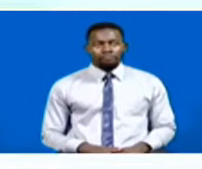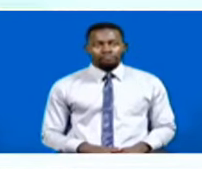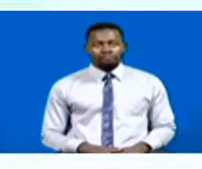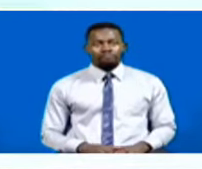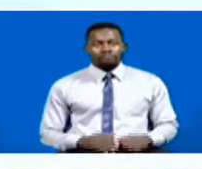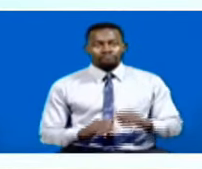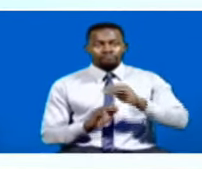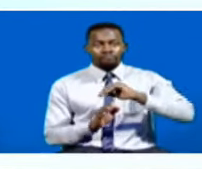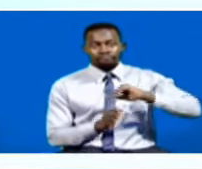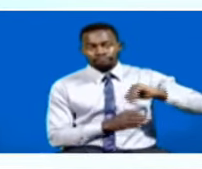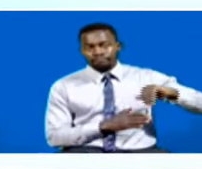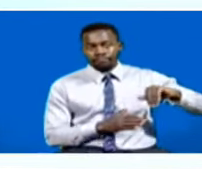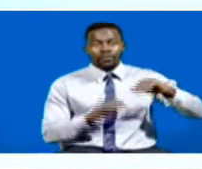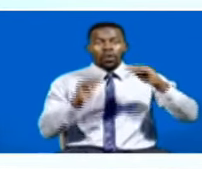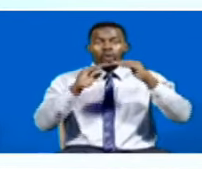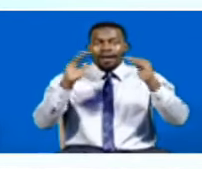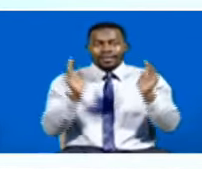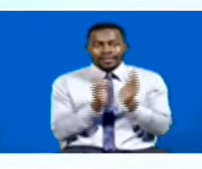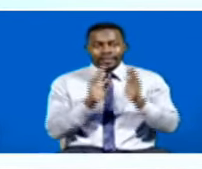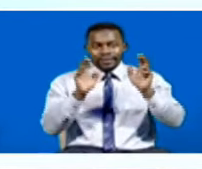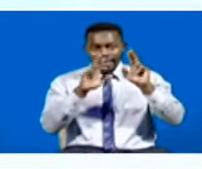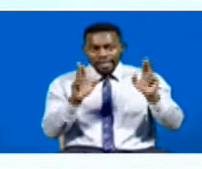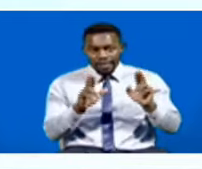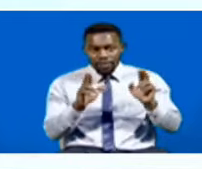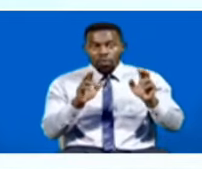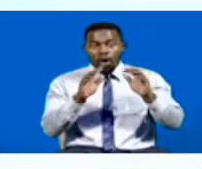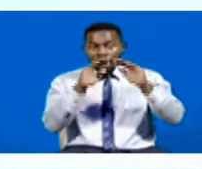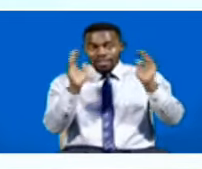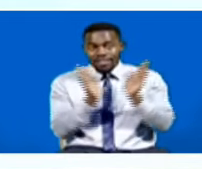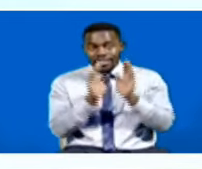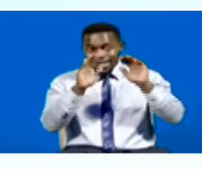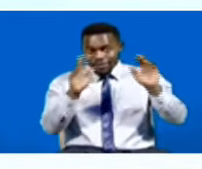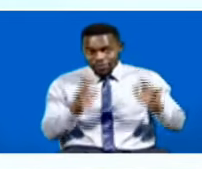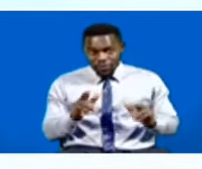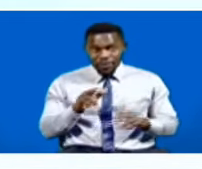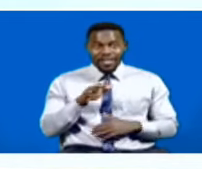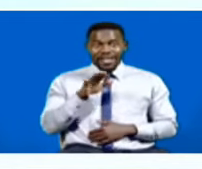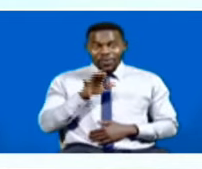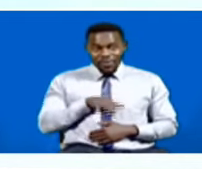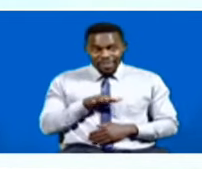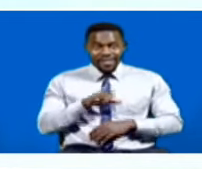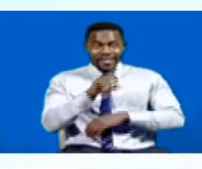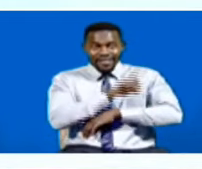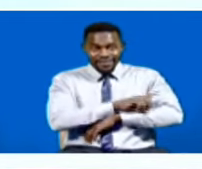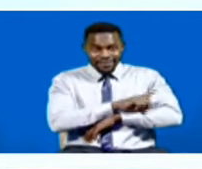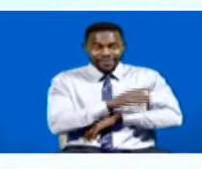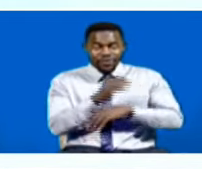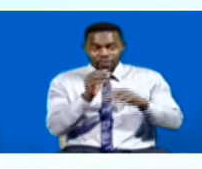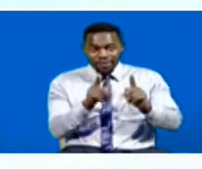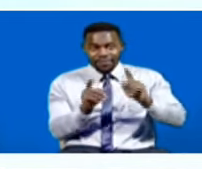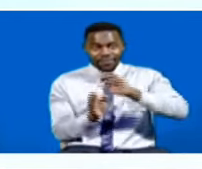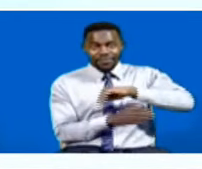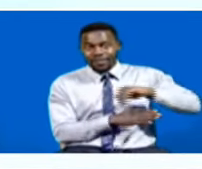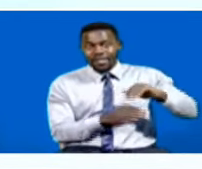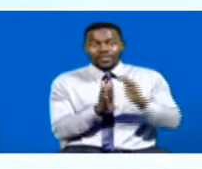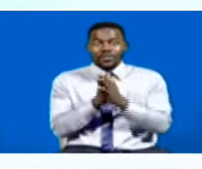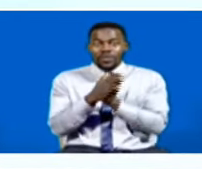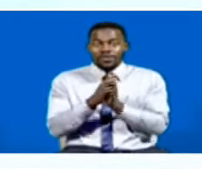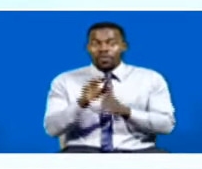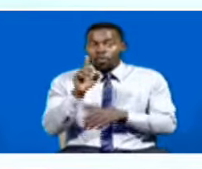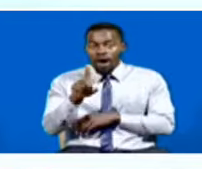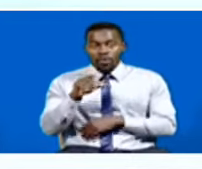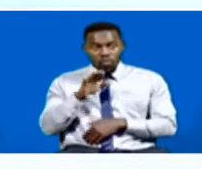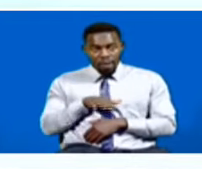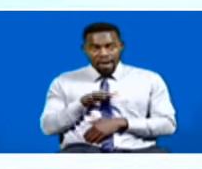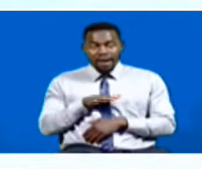Na huku ulimwengu kisherehekea siku ya wanawake duniani, tunaangazia mmoja wa wanawake waliotoa mchango mkubwa katika